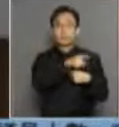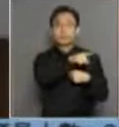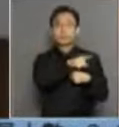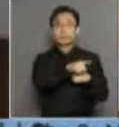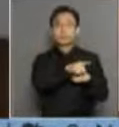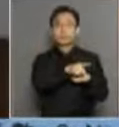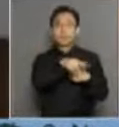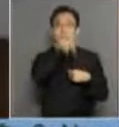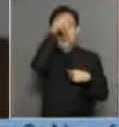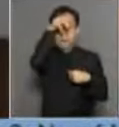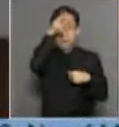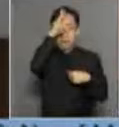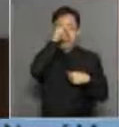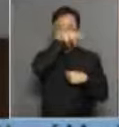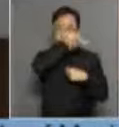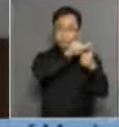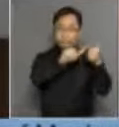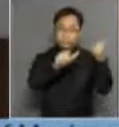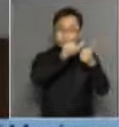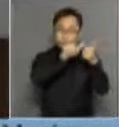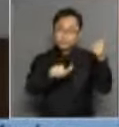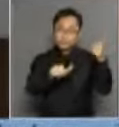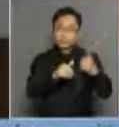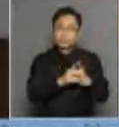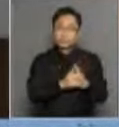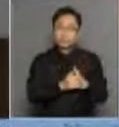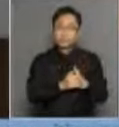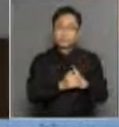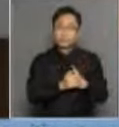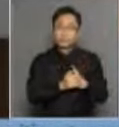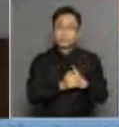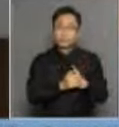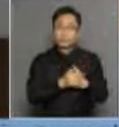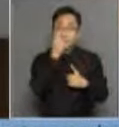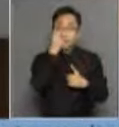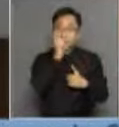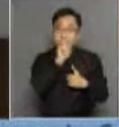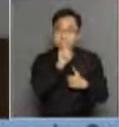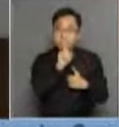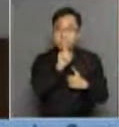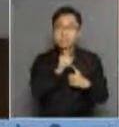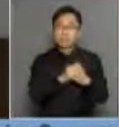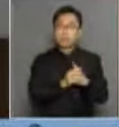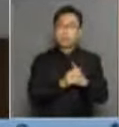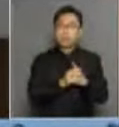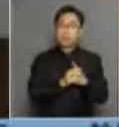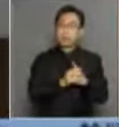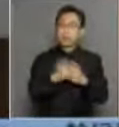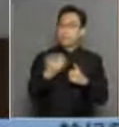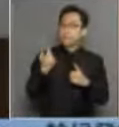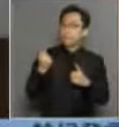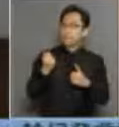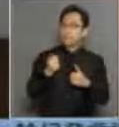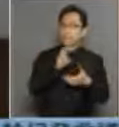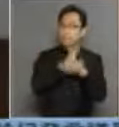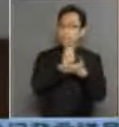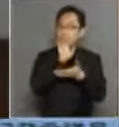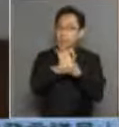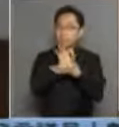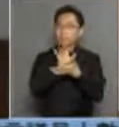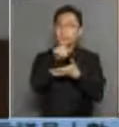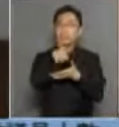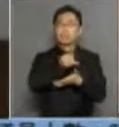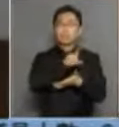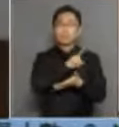候，佢有一個好特別嘅地方，特別係近呢兩三年，佢又好鍾意發表意